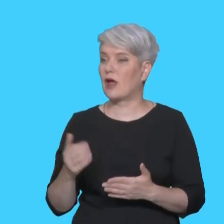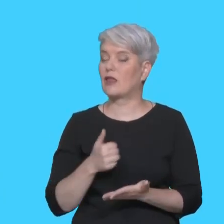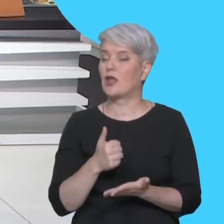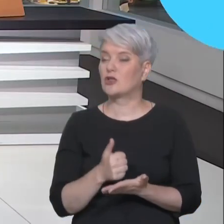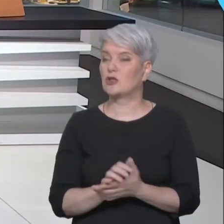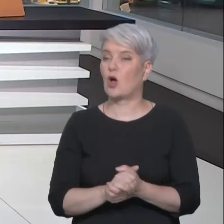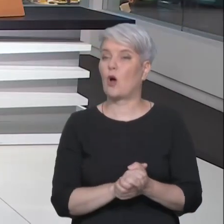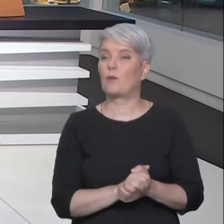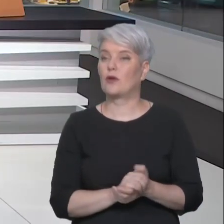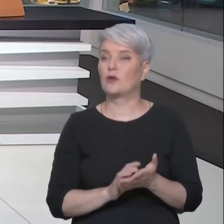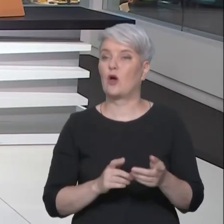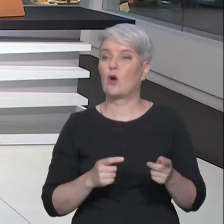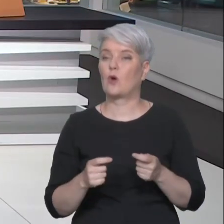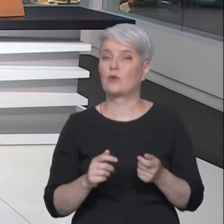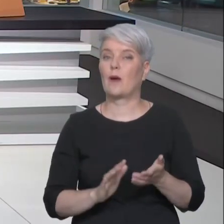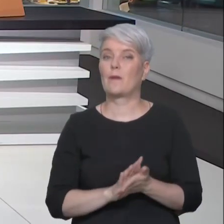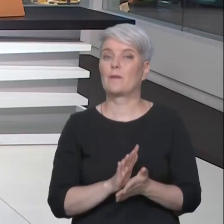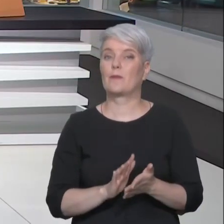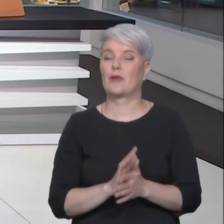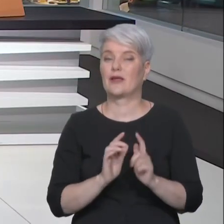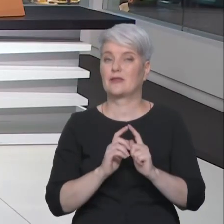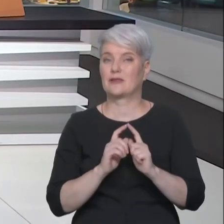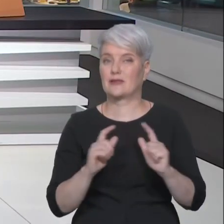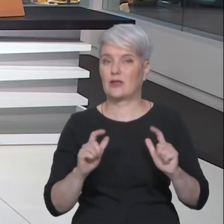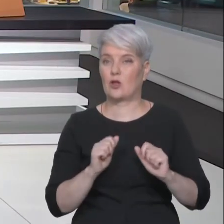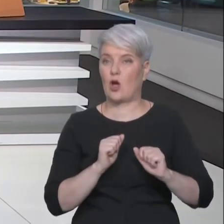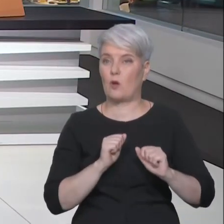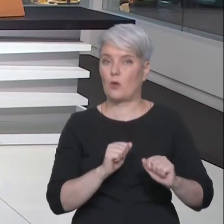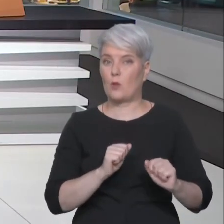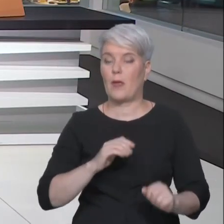об'єднаного координаційного прес-центру Сил оборони Півдня України, була з нами на зв'язку.